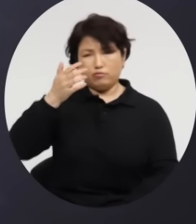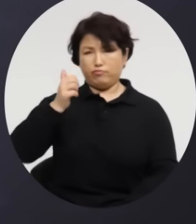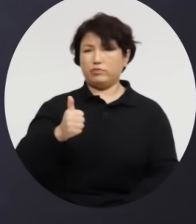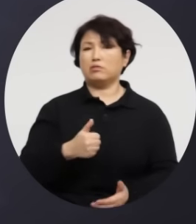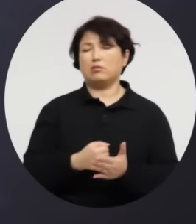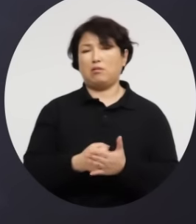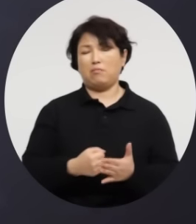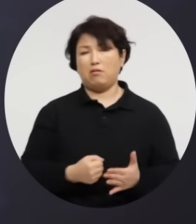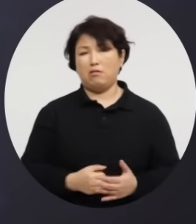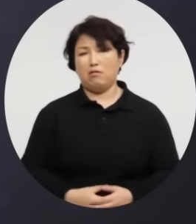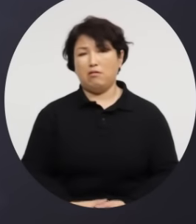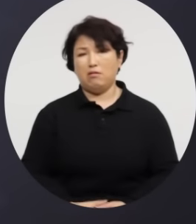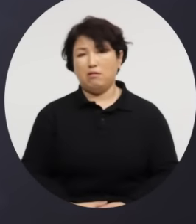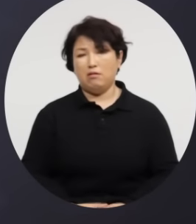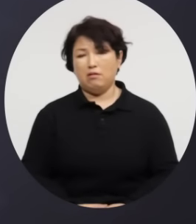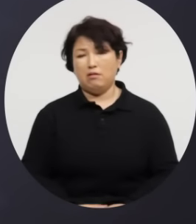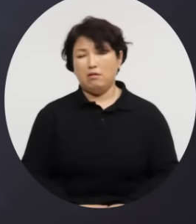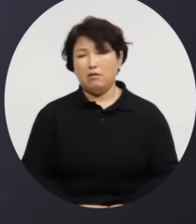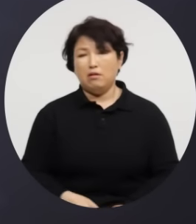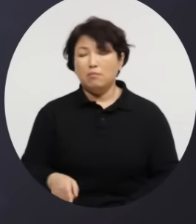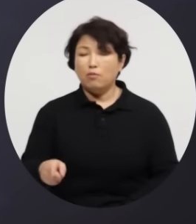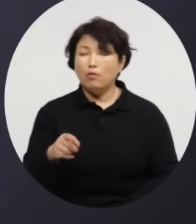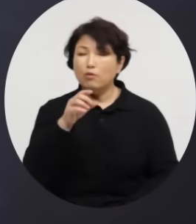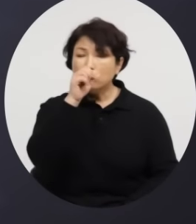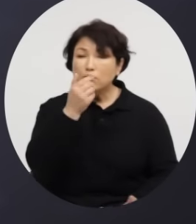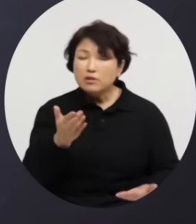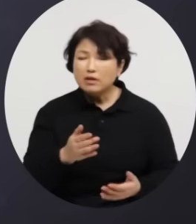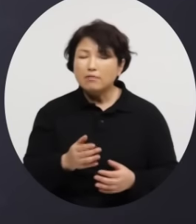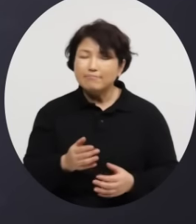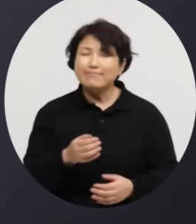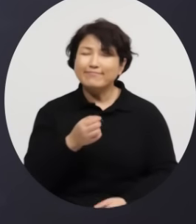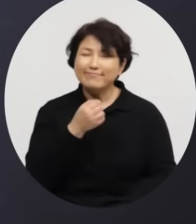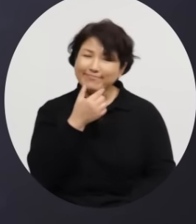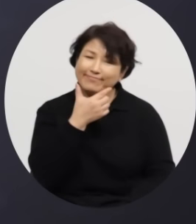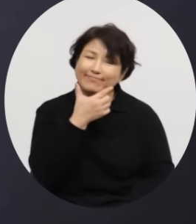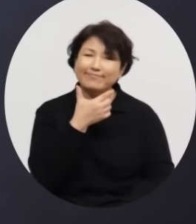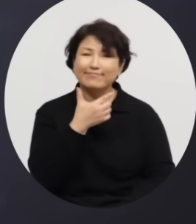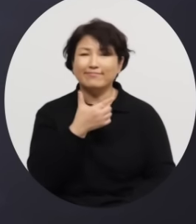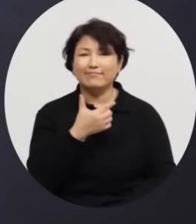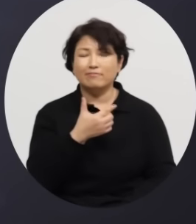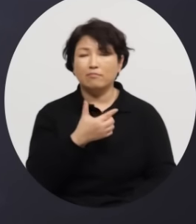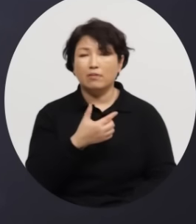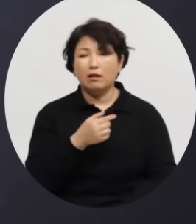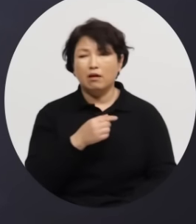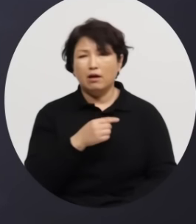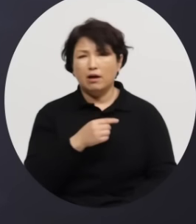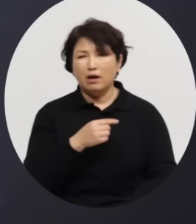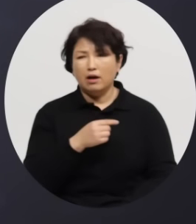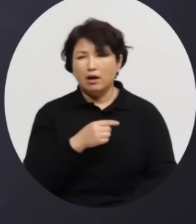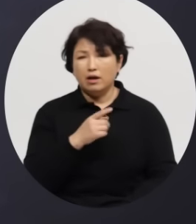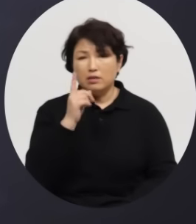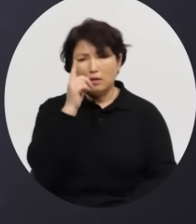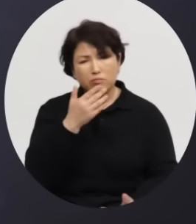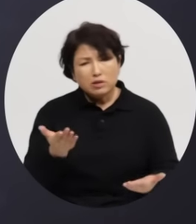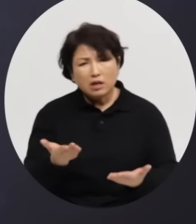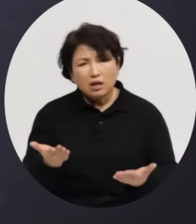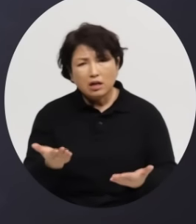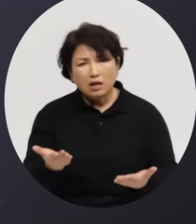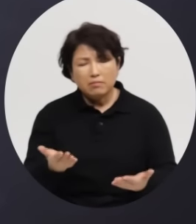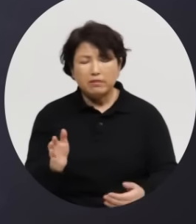그러니까 조금 뭐 좋은 일이 일어나면 그냥 빙긋이 웃는 수준이고 조금 나쁜 일이 일어나도 뭐